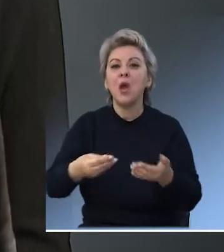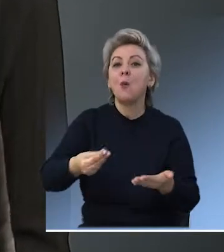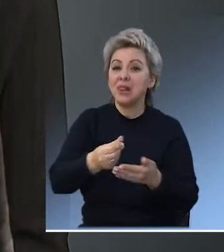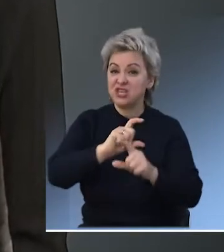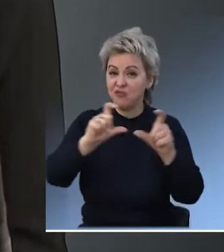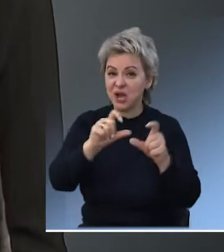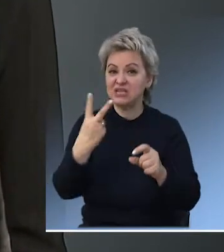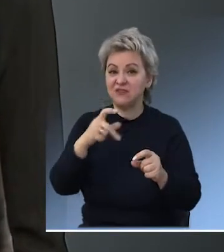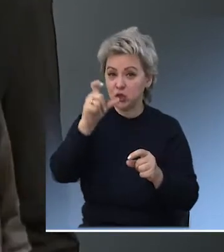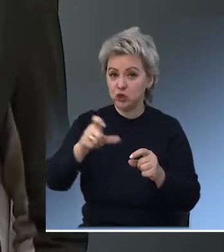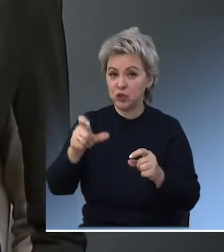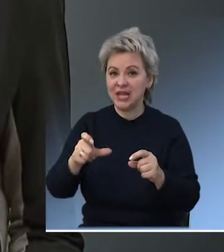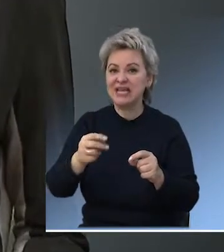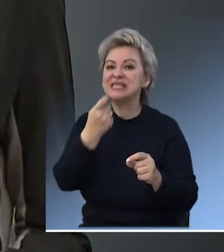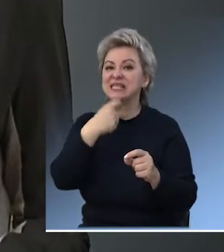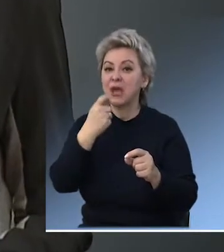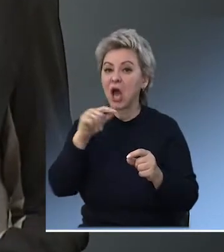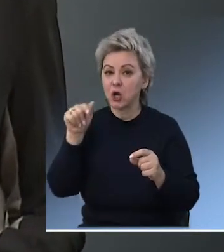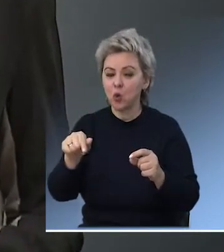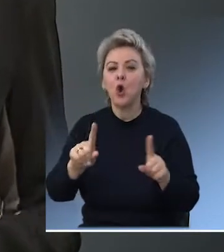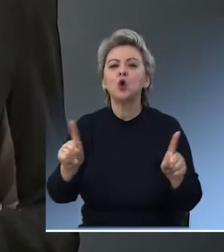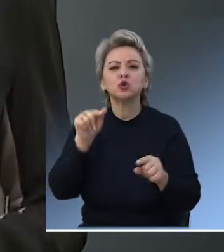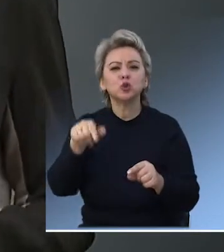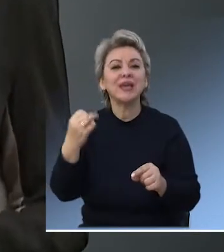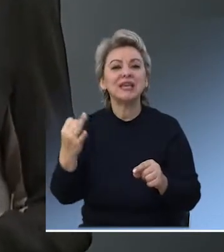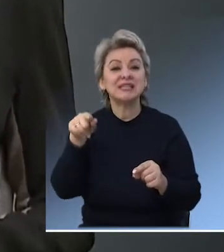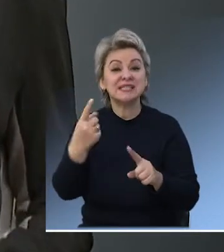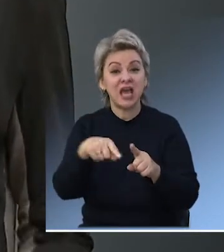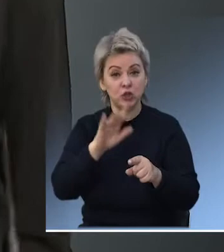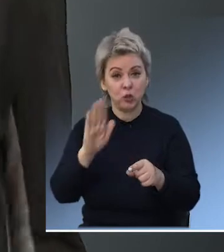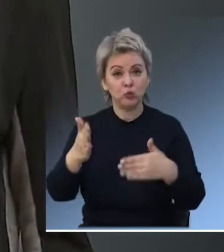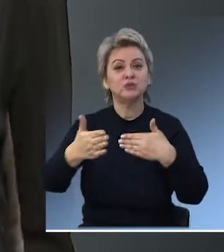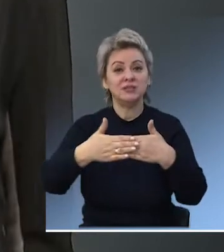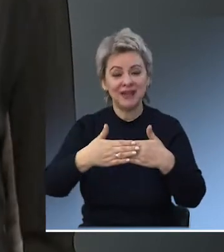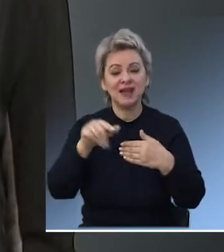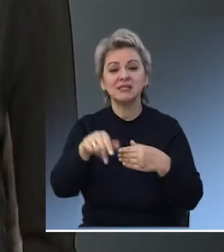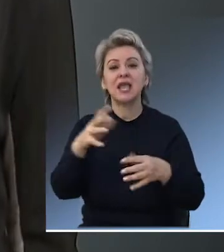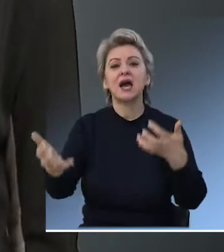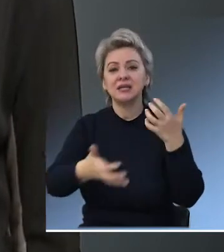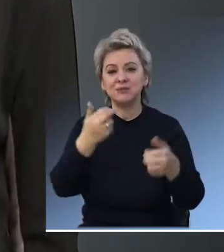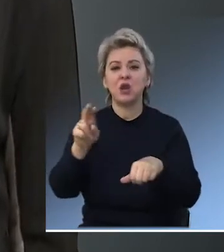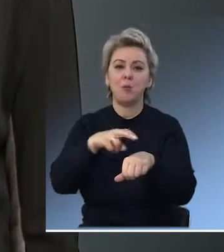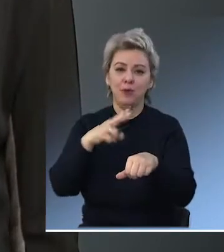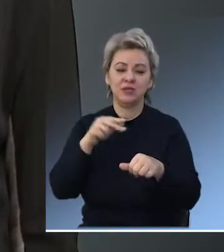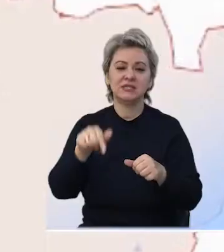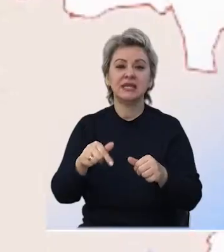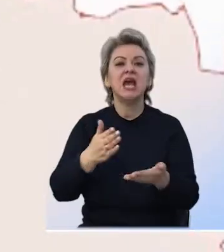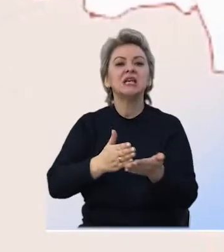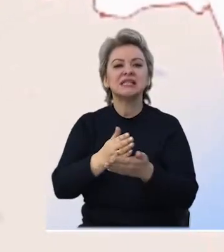времени расплачивались двое жителей Семикаракорска. Что им теперь за это грозит, разбирались